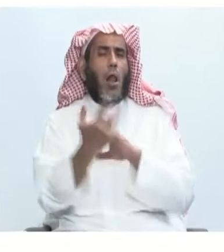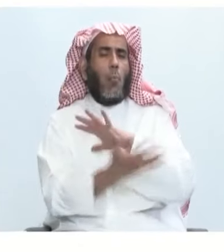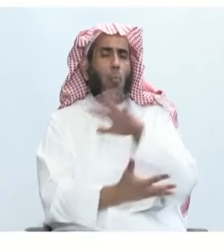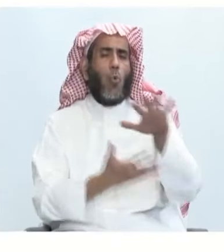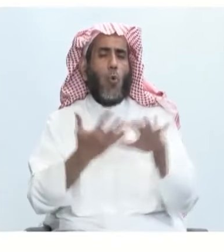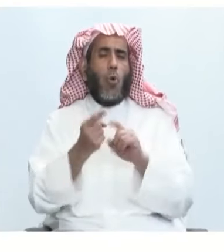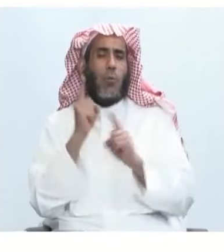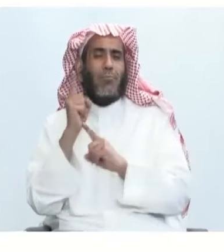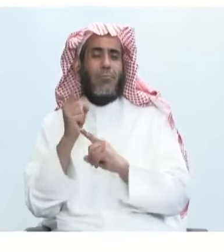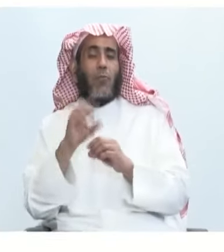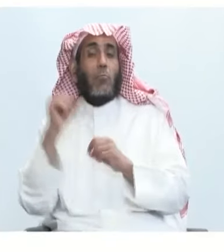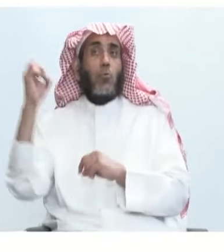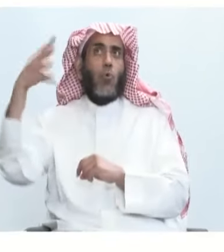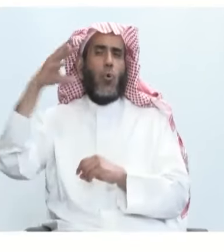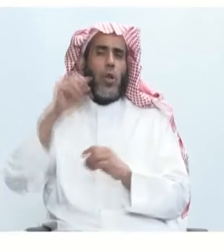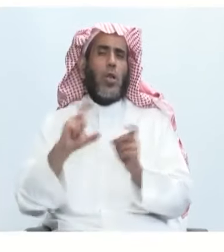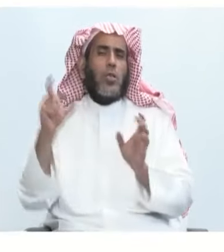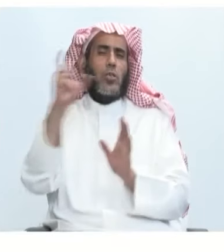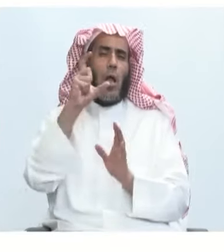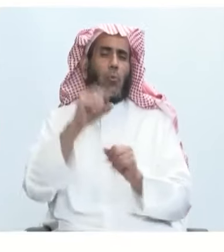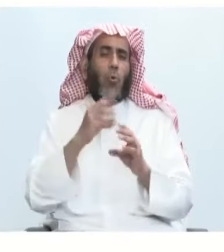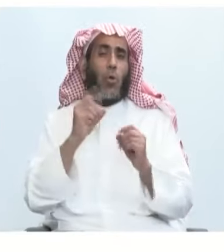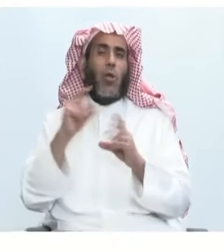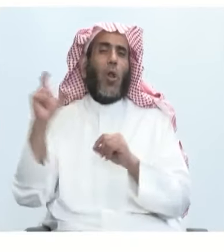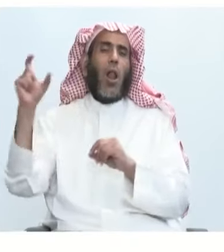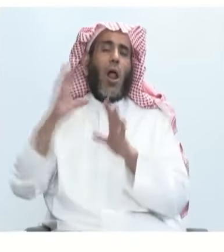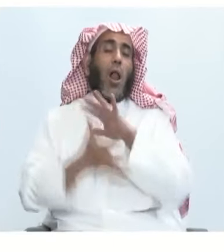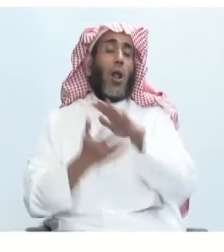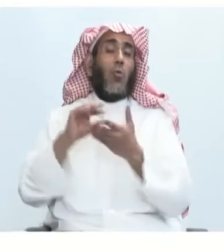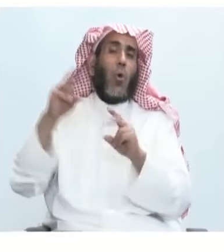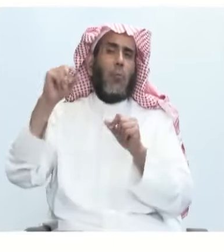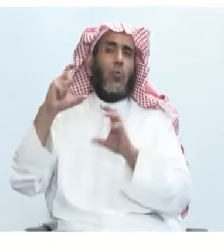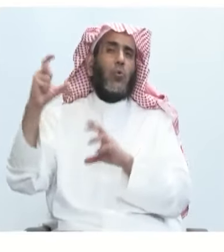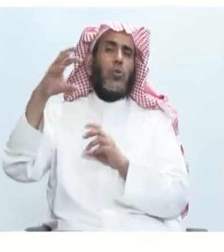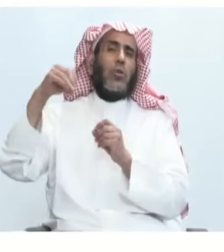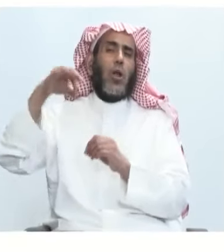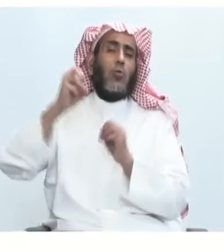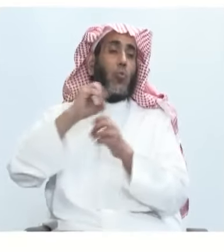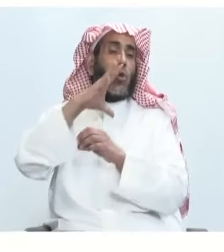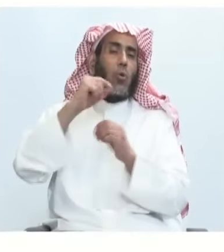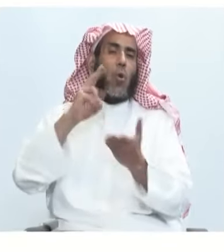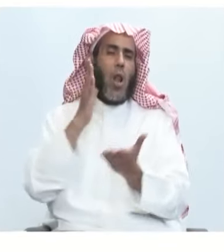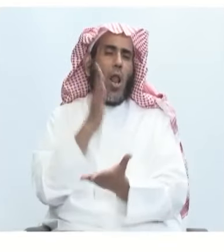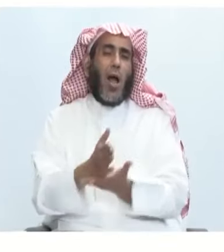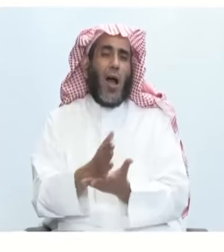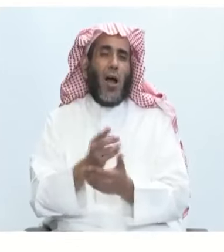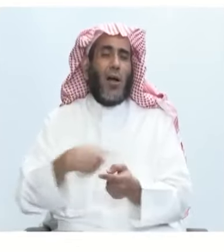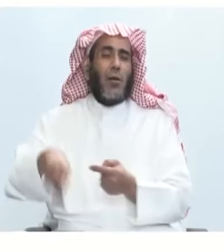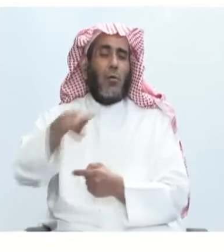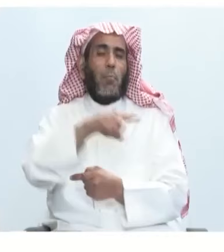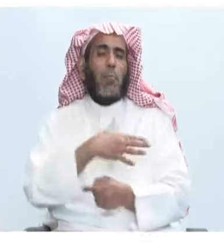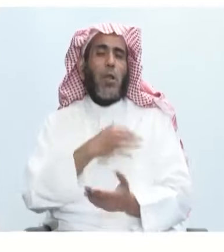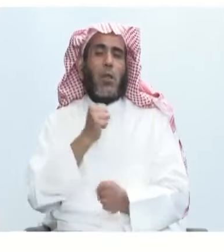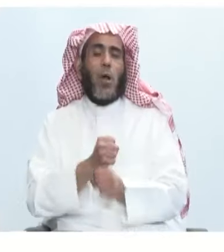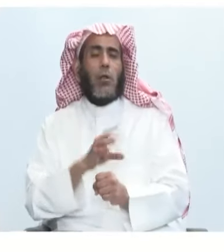الكون كله فمن نوره و من نور الاسلام تكاد ان تكون الارض قمرا منيرا او سراجا يضيء الكون كله بالحق والايمان بامكانك